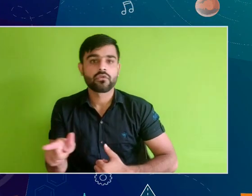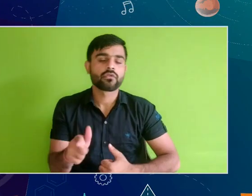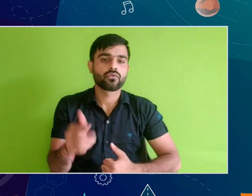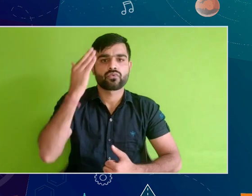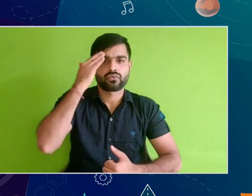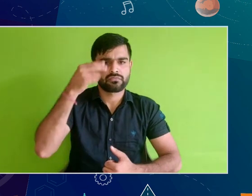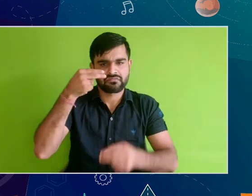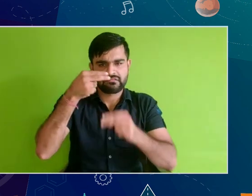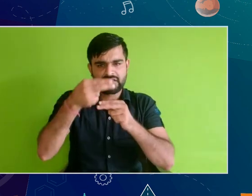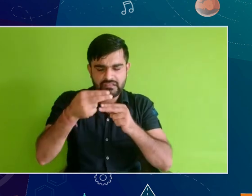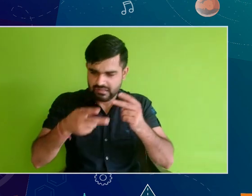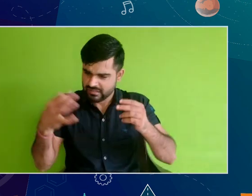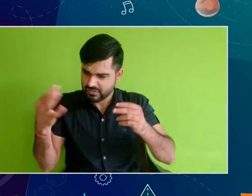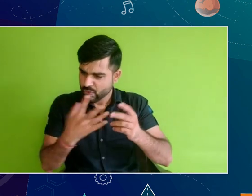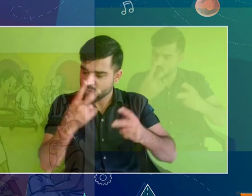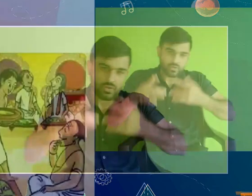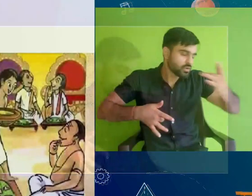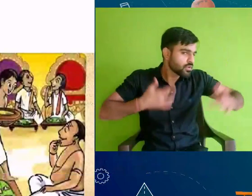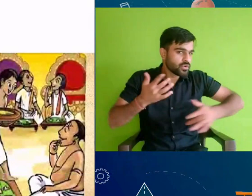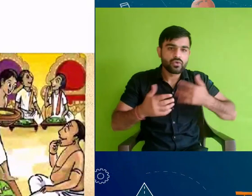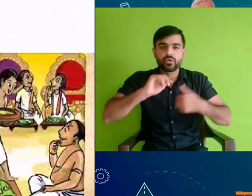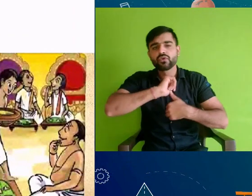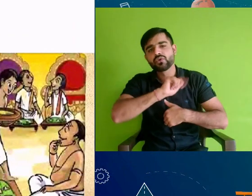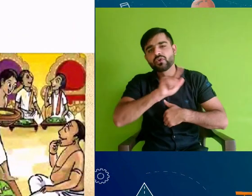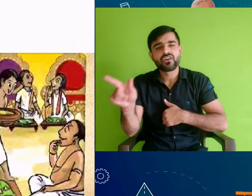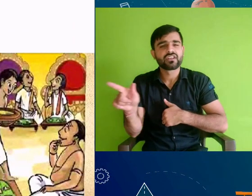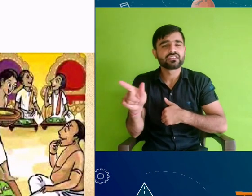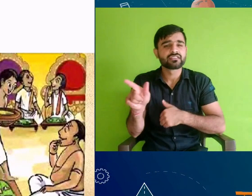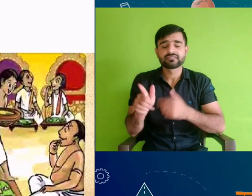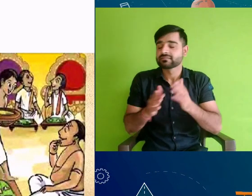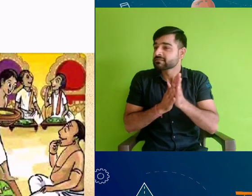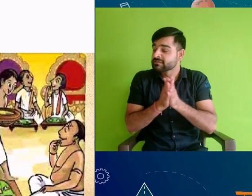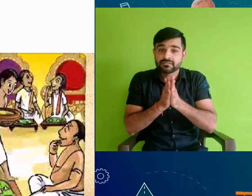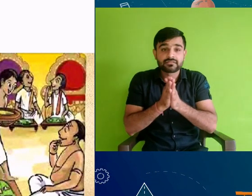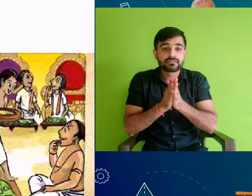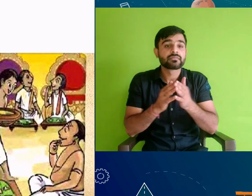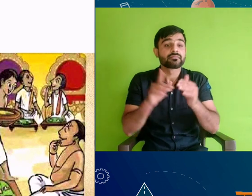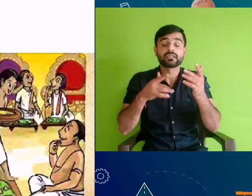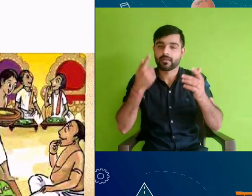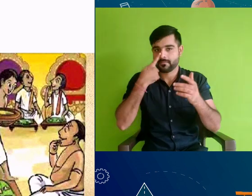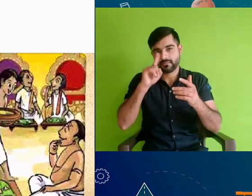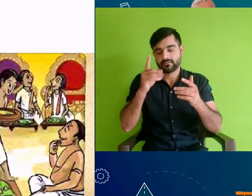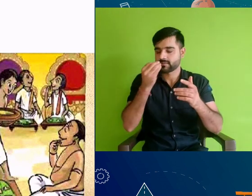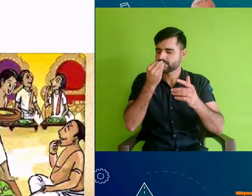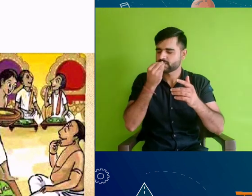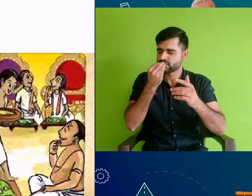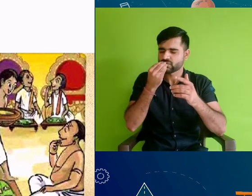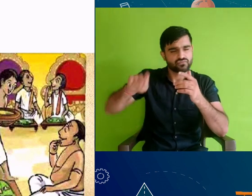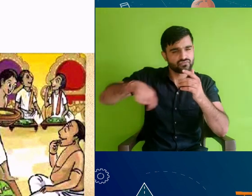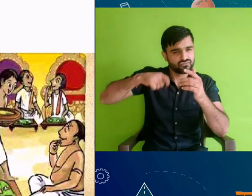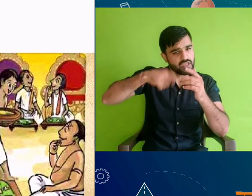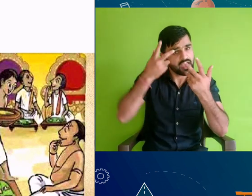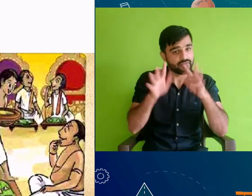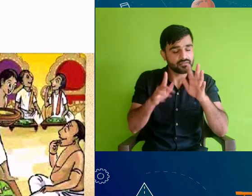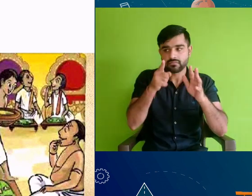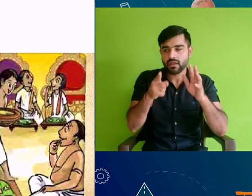the new dish. हर कोई इतना उत्सुक था, eager. जैसे मम्मा ने अगर किचन में कुछ बनाया है और आपको सिर्फ